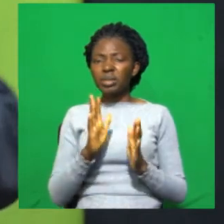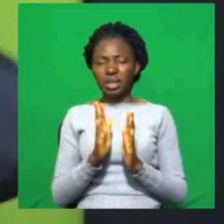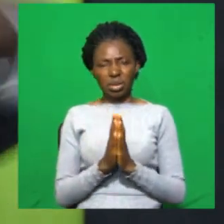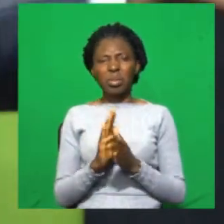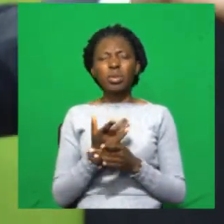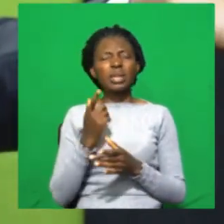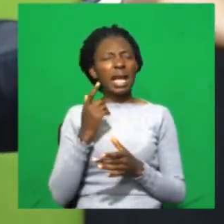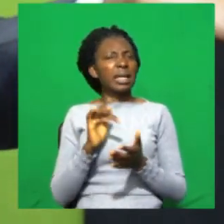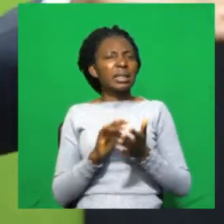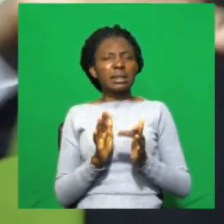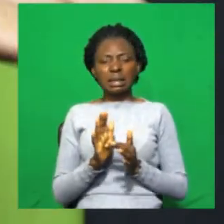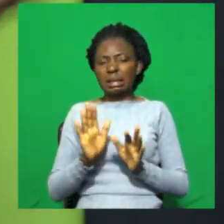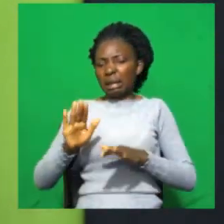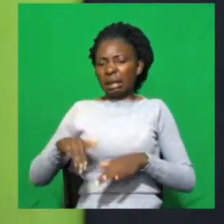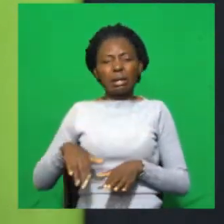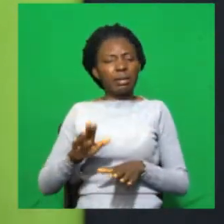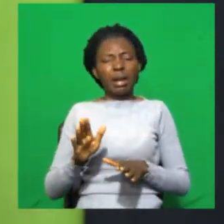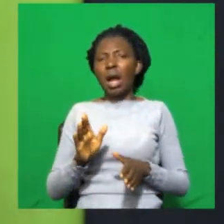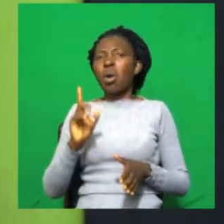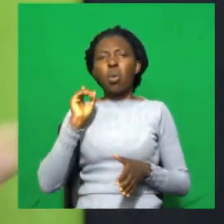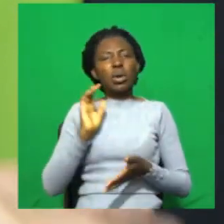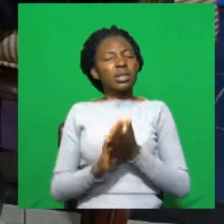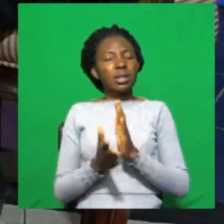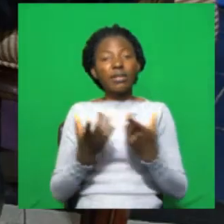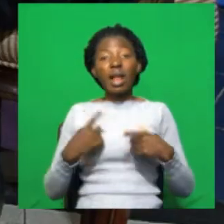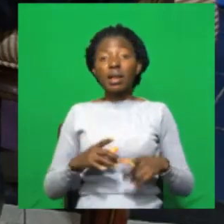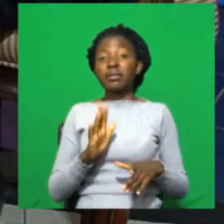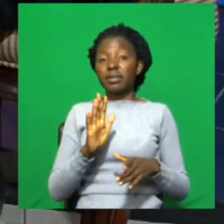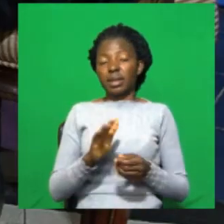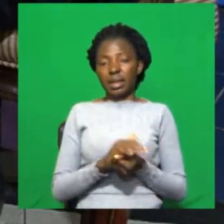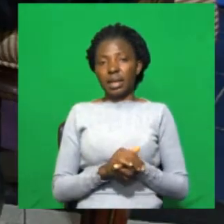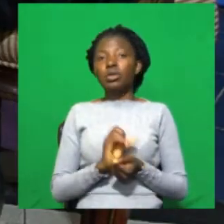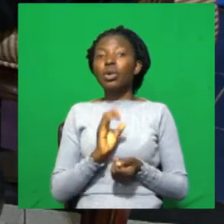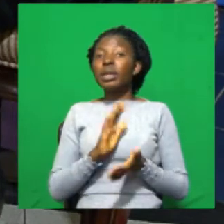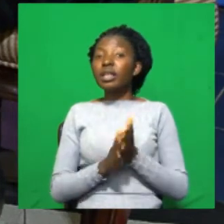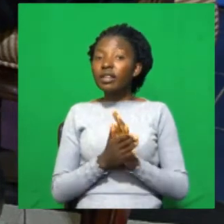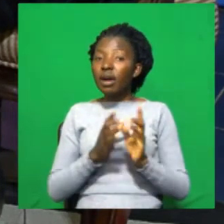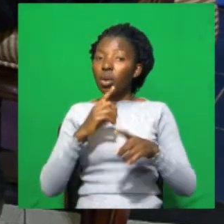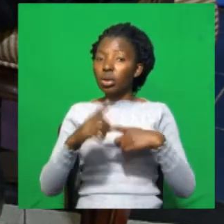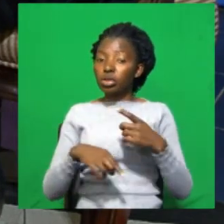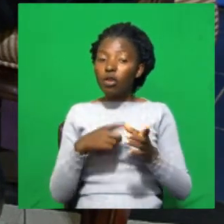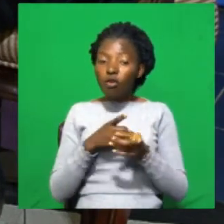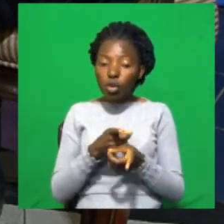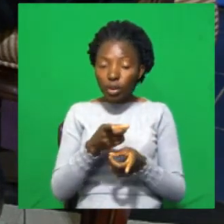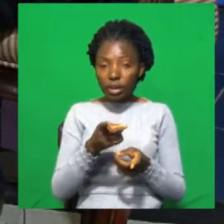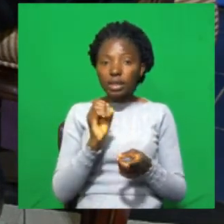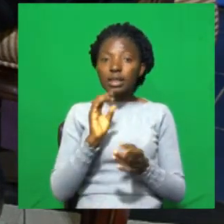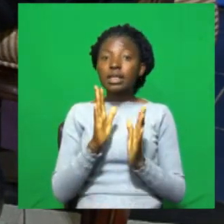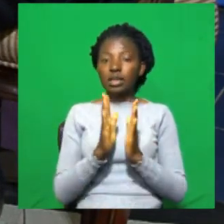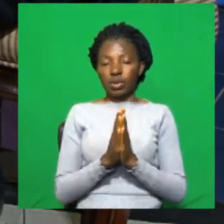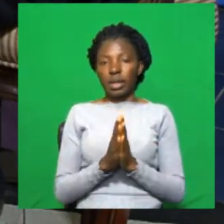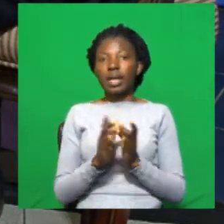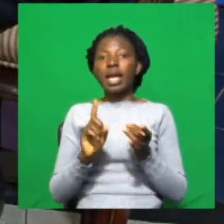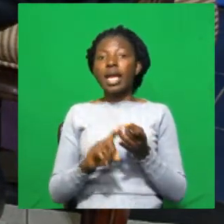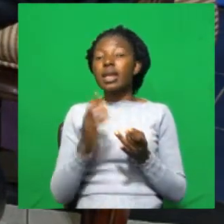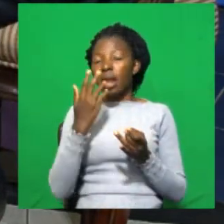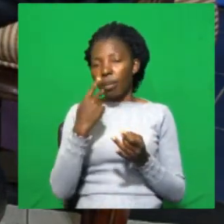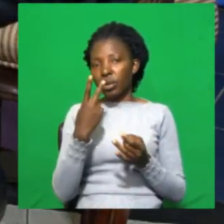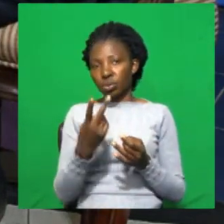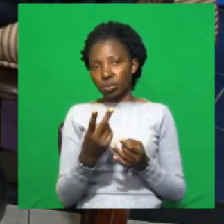aiwa yayenyu haisisiri yaMwari. Saka hatigoni kuramba tichiteedza temberi. Ngatinzwei futi imwe inonzi